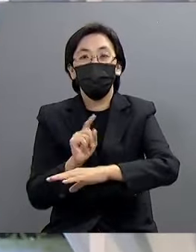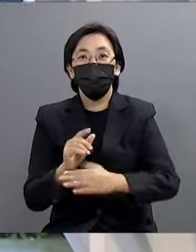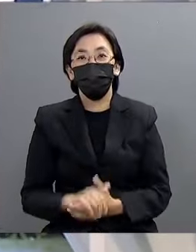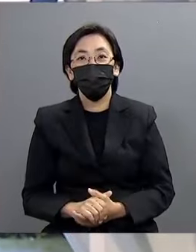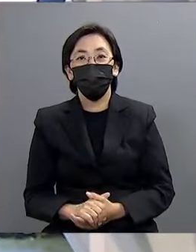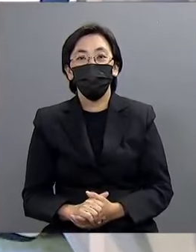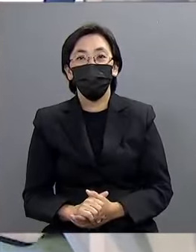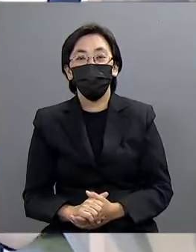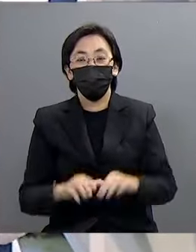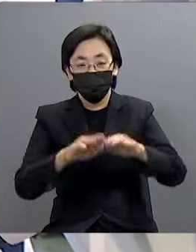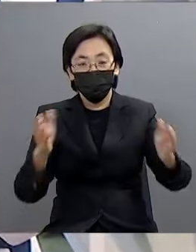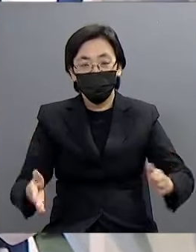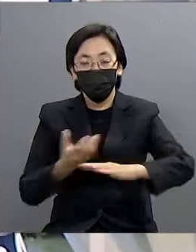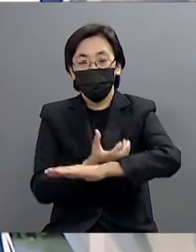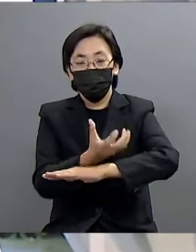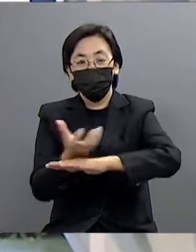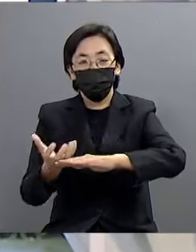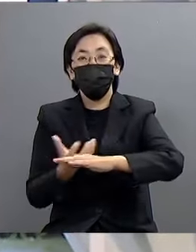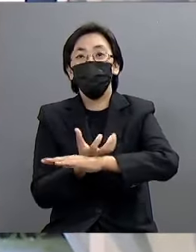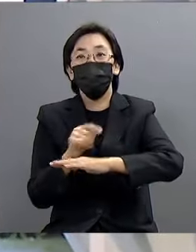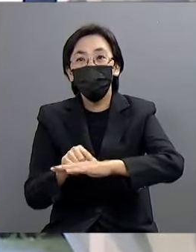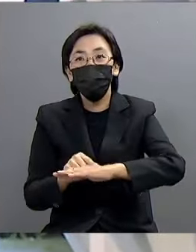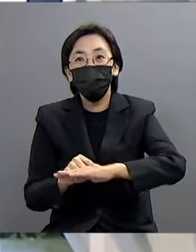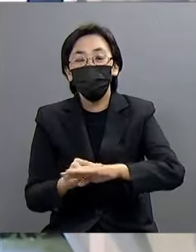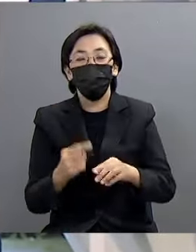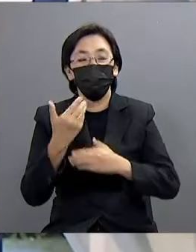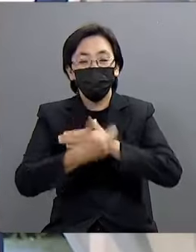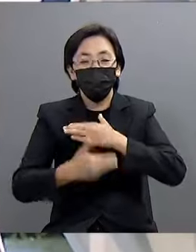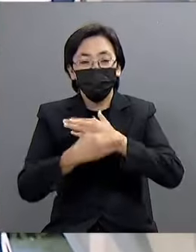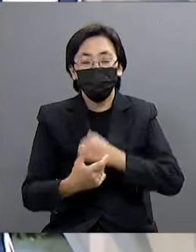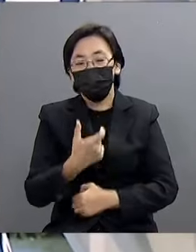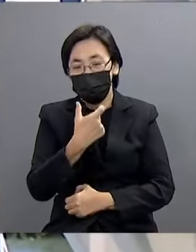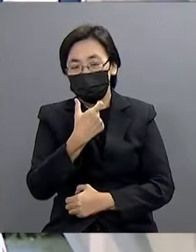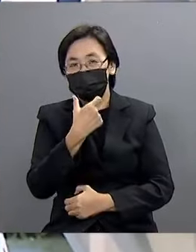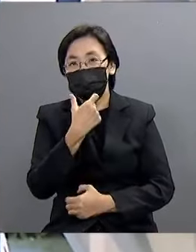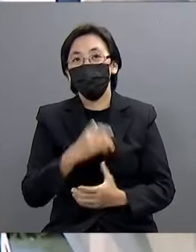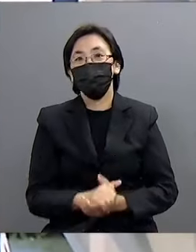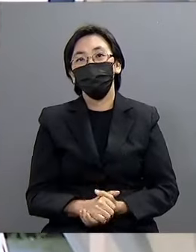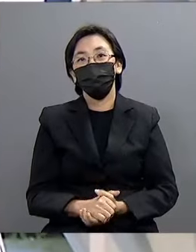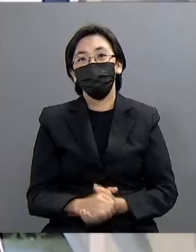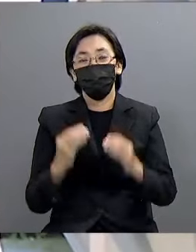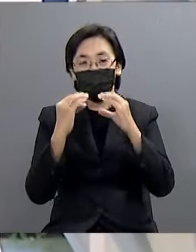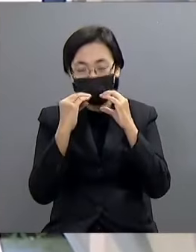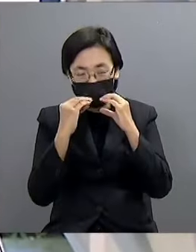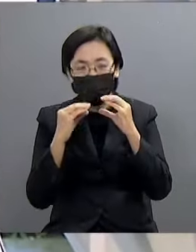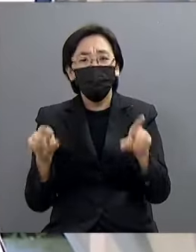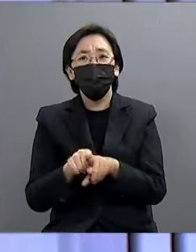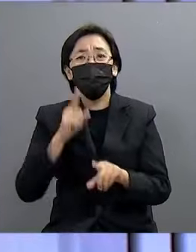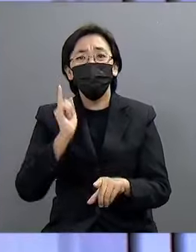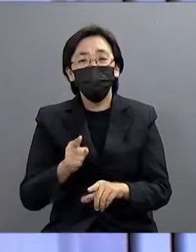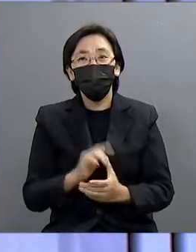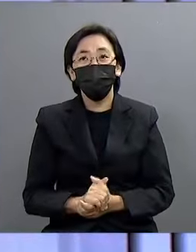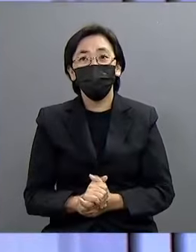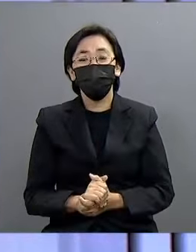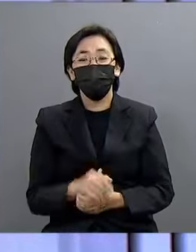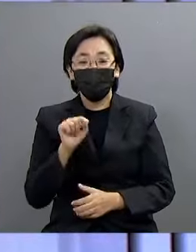ม ี ด นะคุณโฮ ใช มมี ่ ดใช่ ใช ไหม ่พอรับบทกินขนมปัง แซ น ด์ บ ว าง ิ เชียว แซนด์วิชนะคะ อุ้ยแต่ว่ามันเหมือนจริงอยู่นะคุณผู้ชมที่ถืออยู่นั้นไม่สามารถกิน